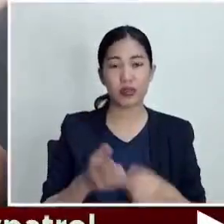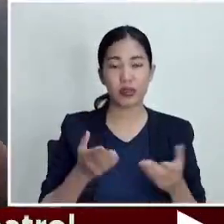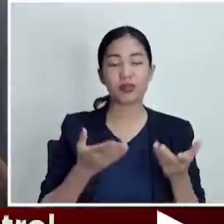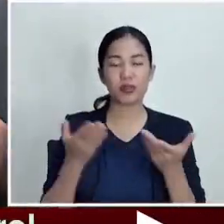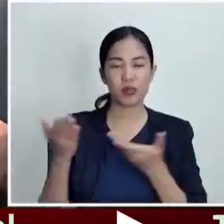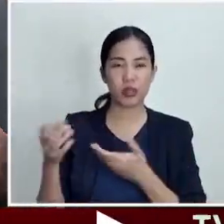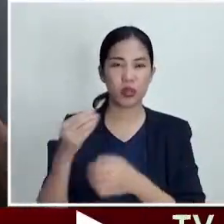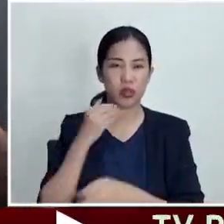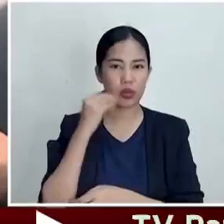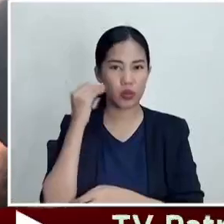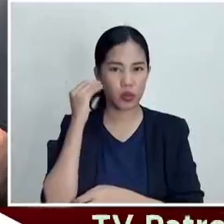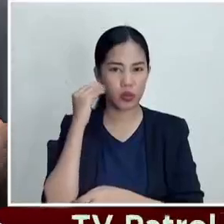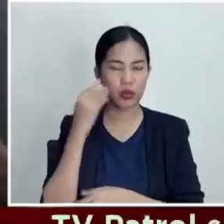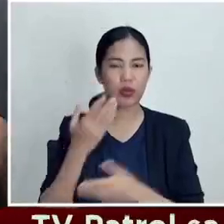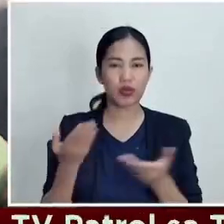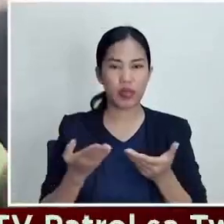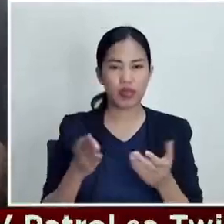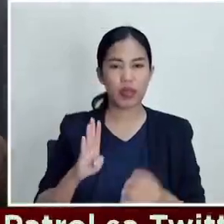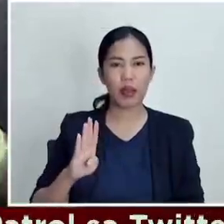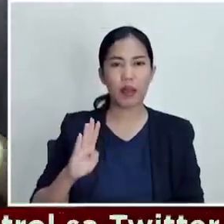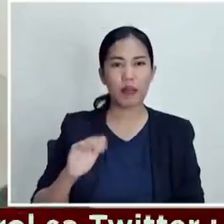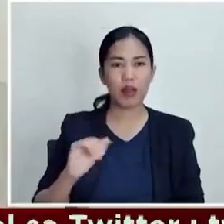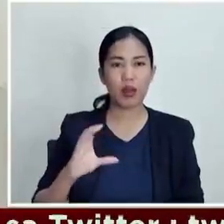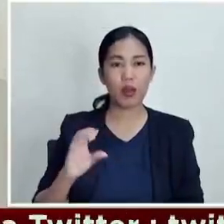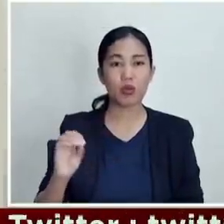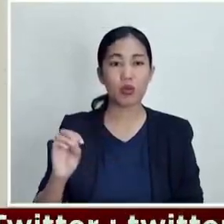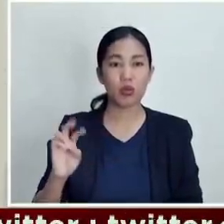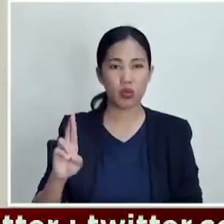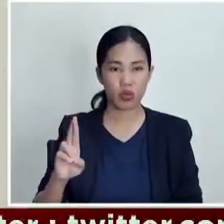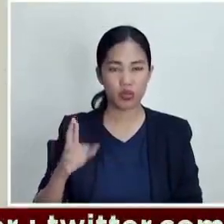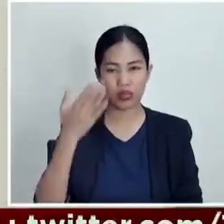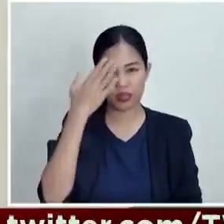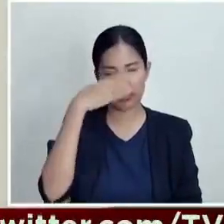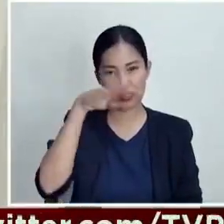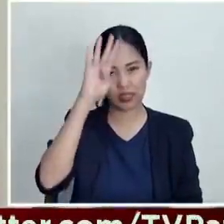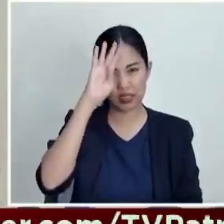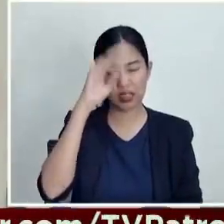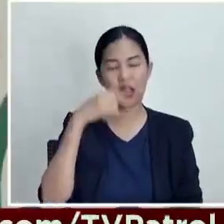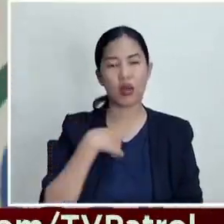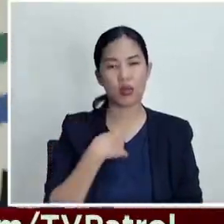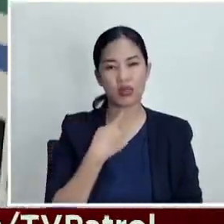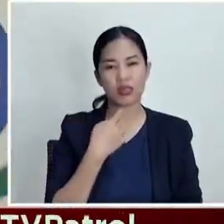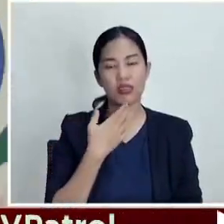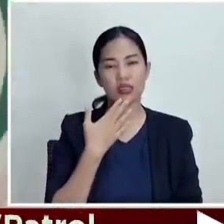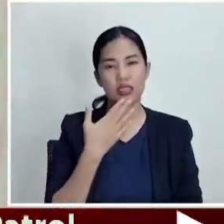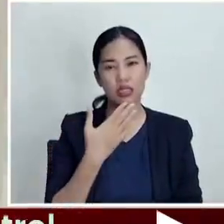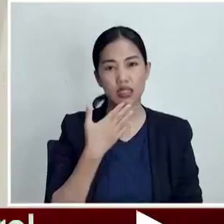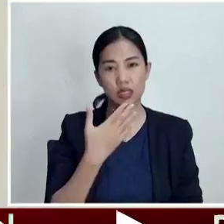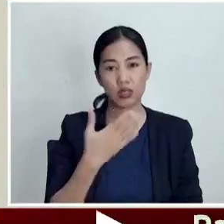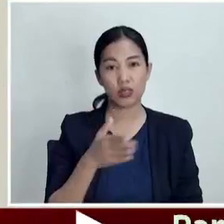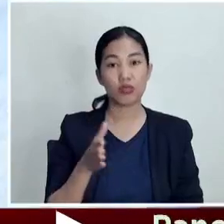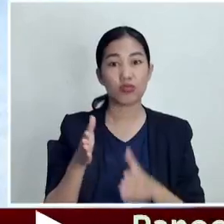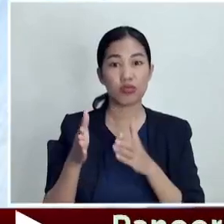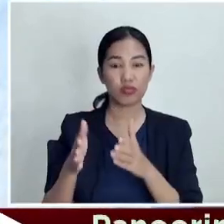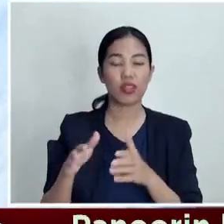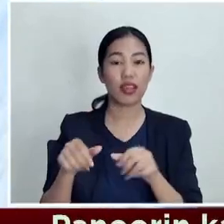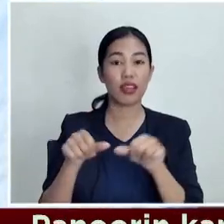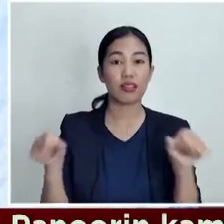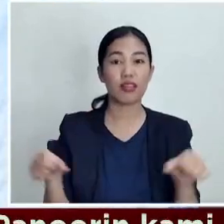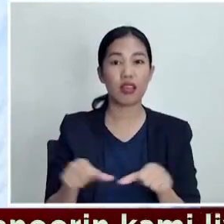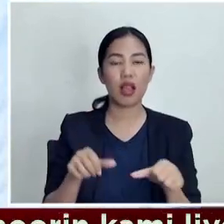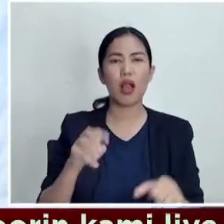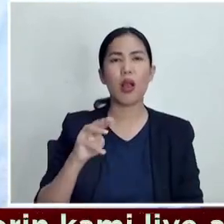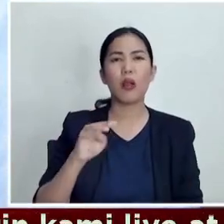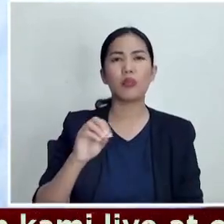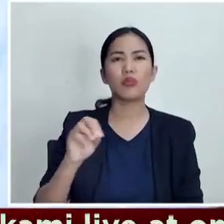sa Bacoor, Cavite. Kaya nagpapasalamat din ako sa Moonwalk kasi dati kami nakatira doon. Nagtataka nga ako